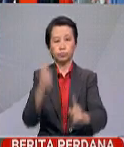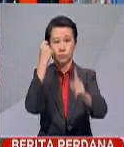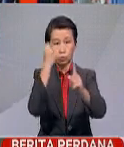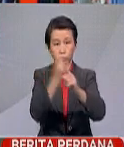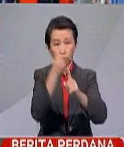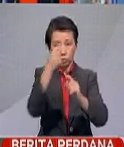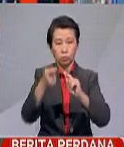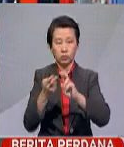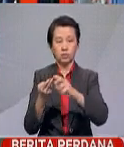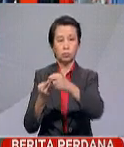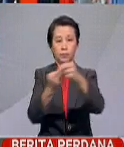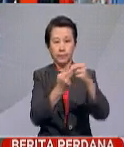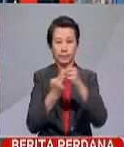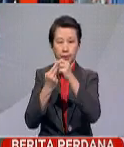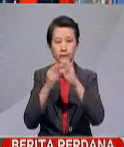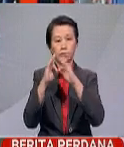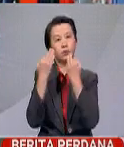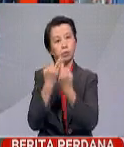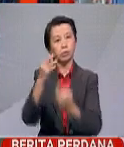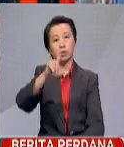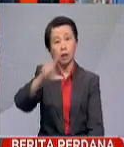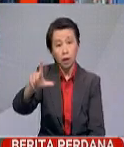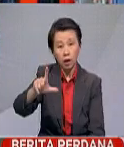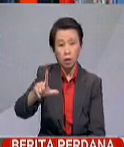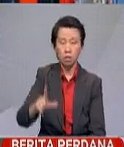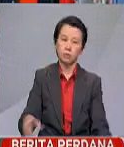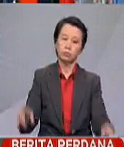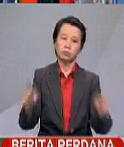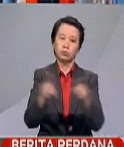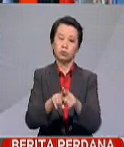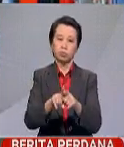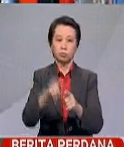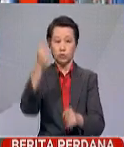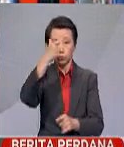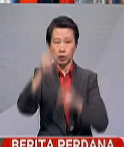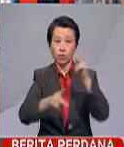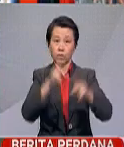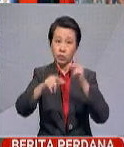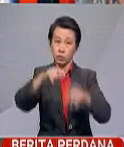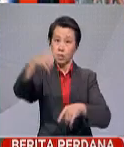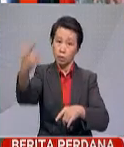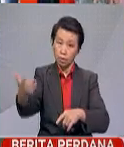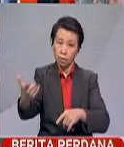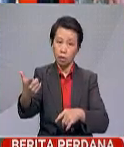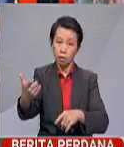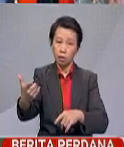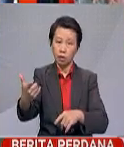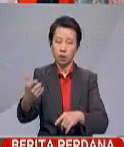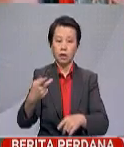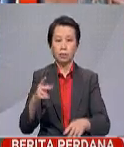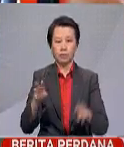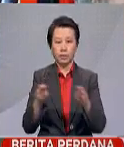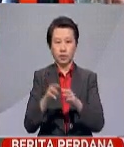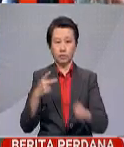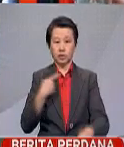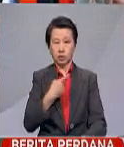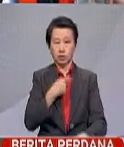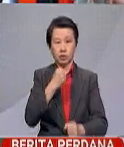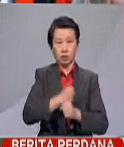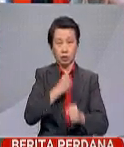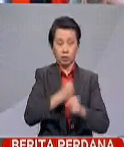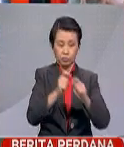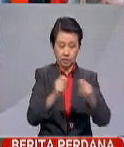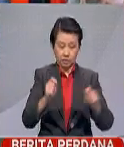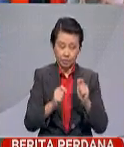untuk perpaduan keluarga sajalah, macam sebab orang lain dari macam kita kerja kat